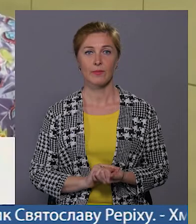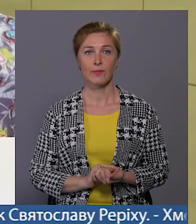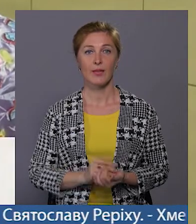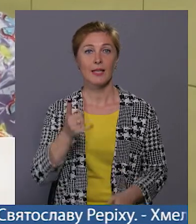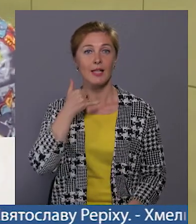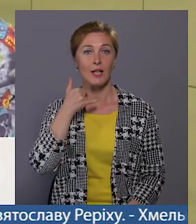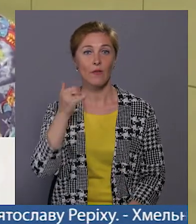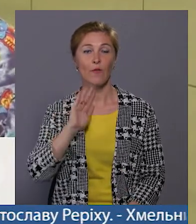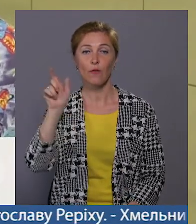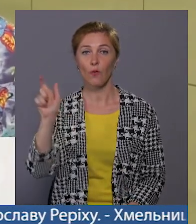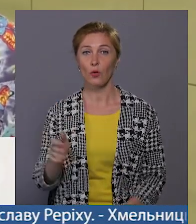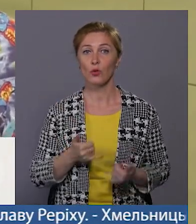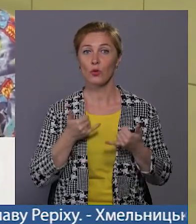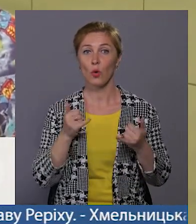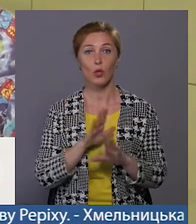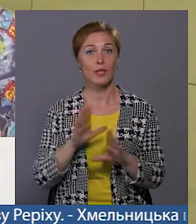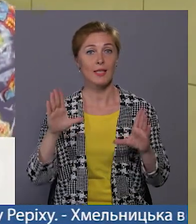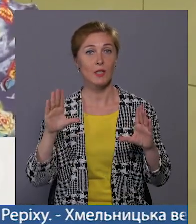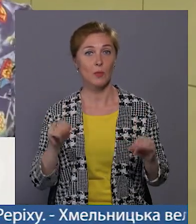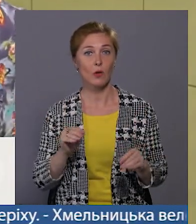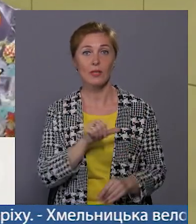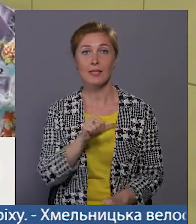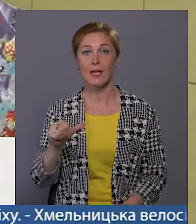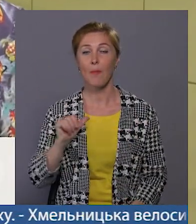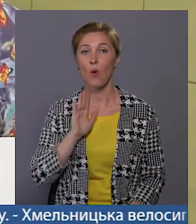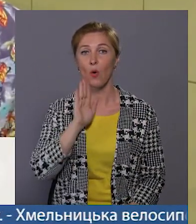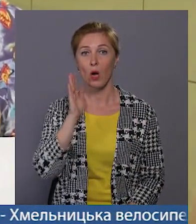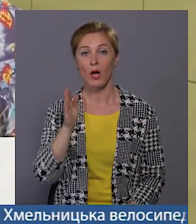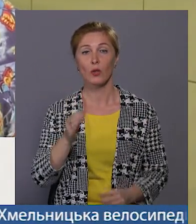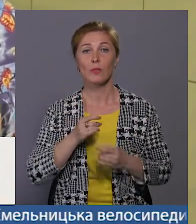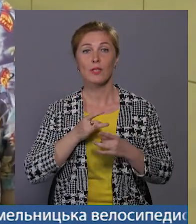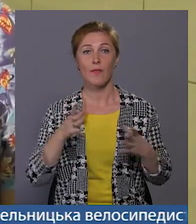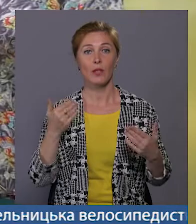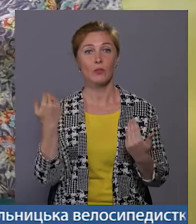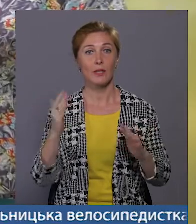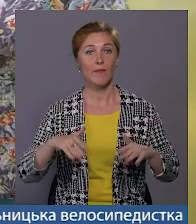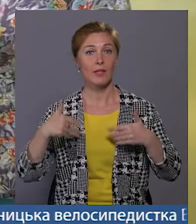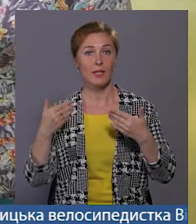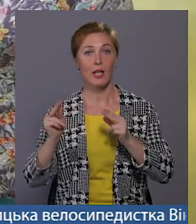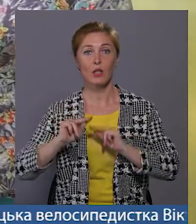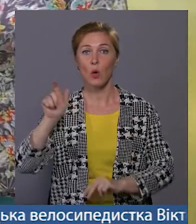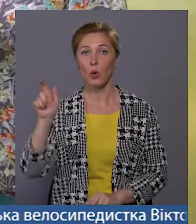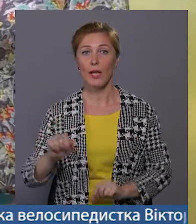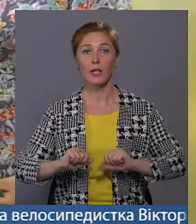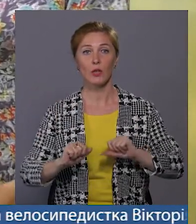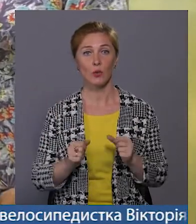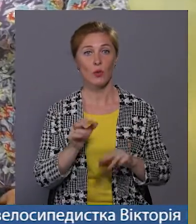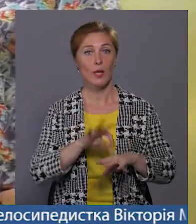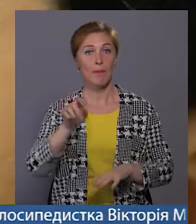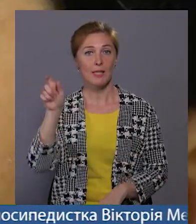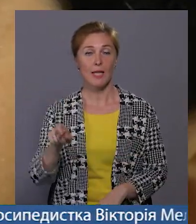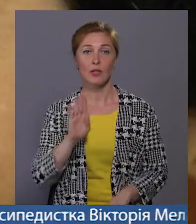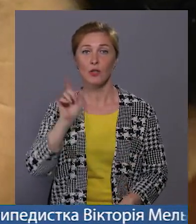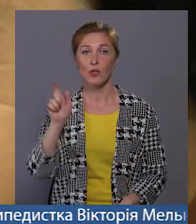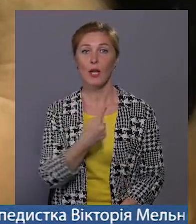Телефон Ольги Шиманської сьогодні не замовкає з самого ранку. З професійним святом її вітають і колеги, і друзі, і пацієнти. Жінка –